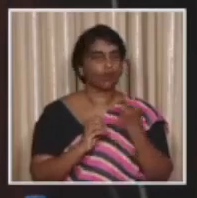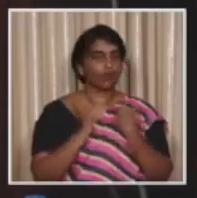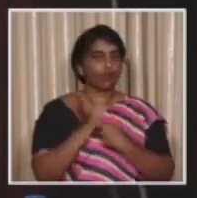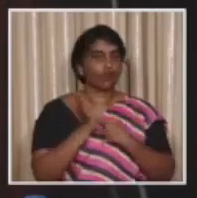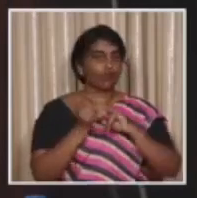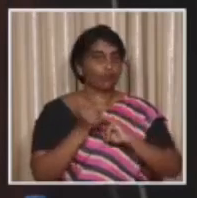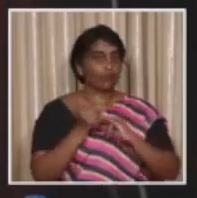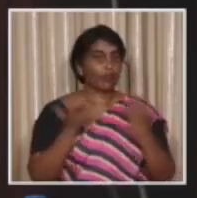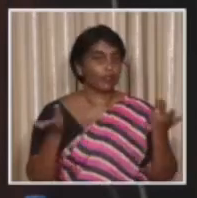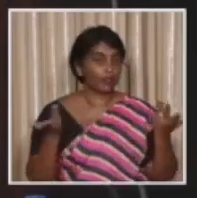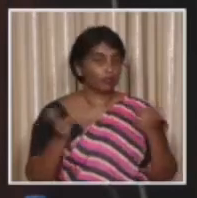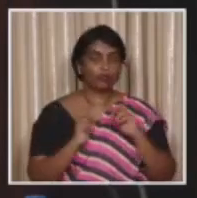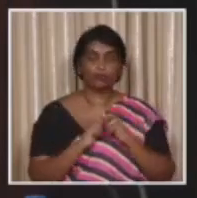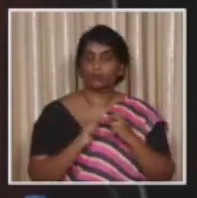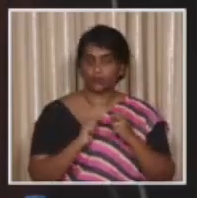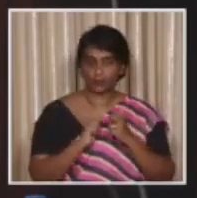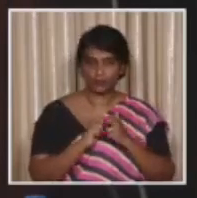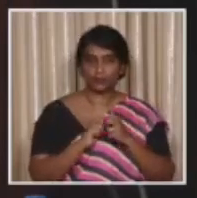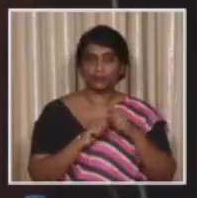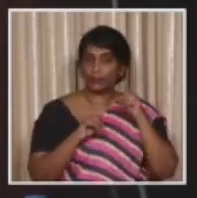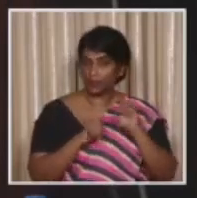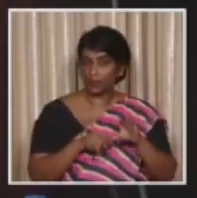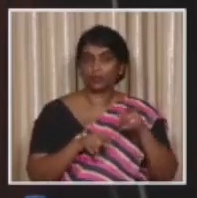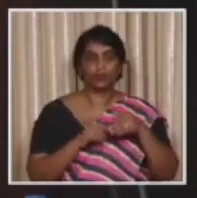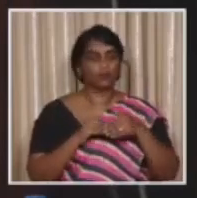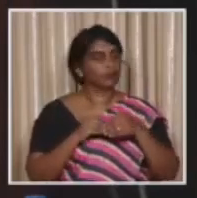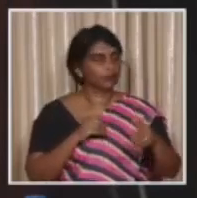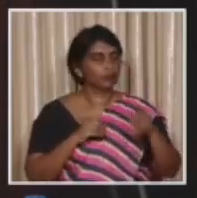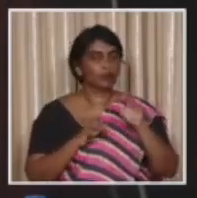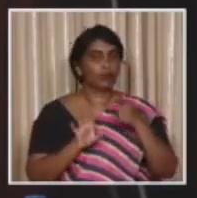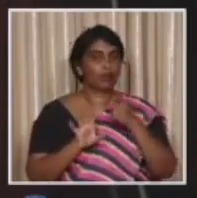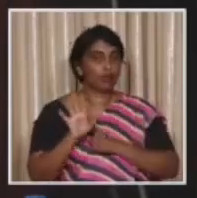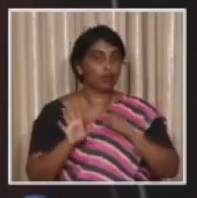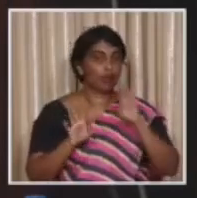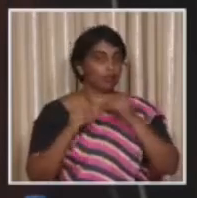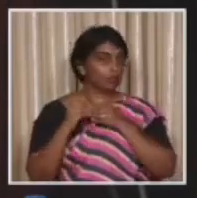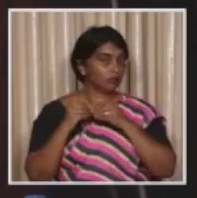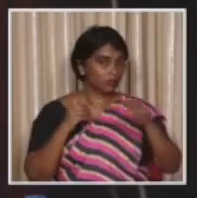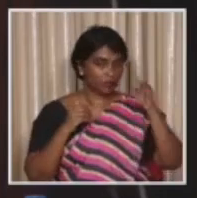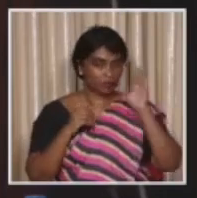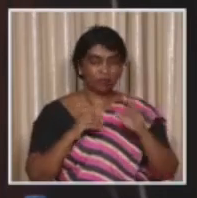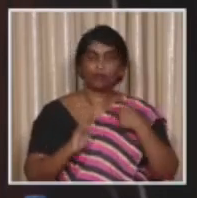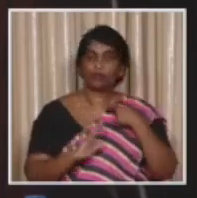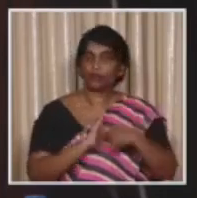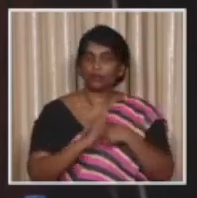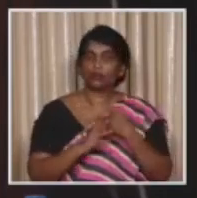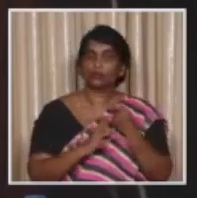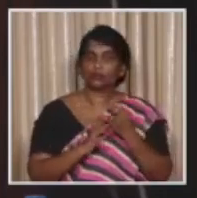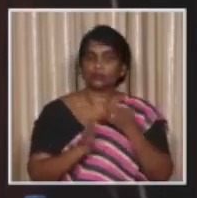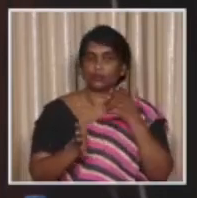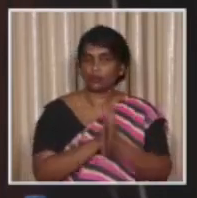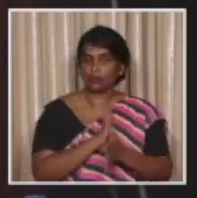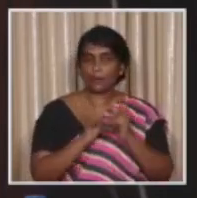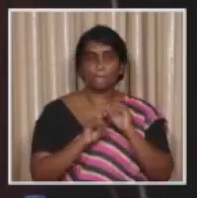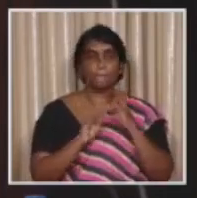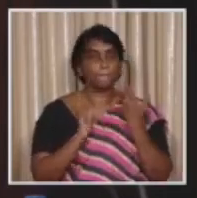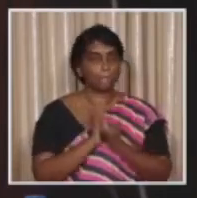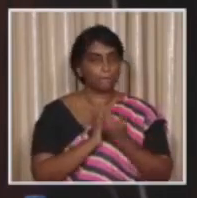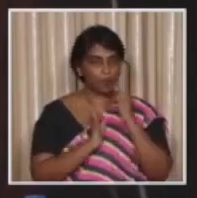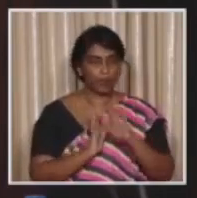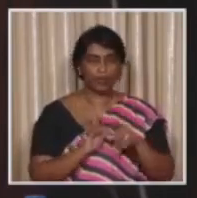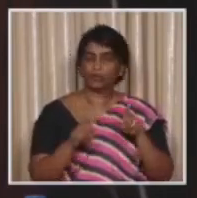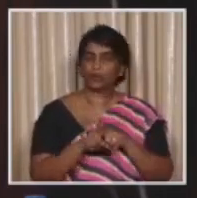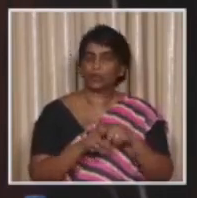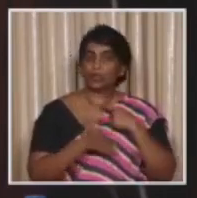නැතිවීම තුළ ඇතිවෙච්ච තත්ත්වය. දැන් මේ තත්ත්වය මේ ගෙවිච්ච දශක හතරක ආසන්න කාලයක් අපේ රටේ ආර්ථික වැරදි ආර්ථික ප්‍රතිපත්තිය තුළ ඒ